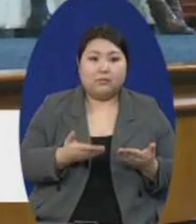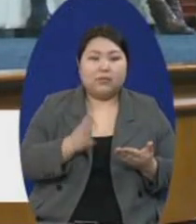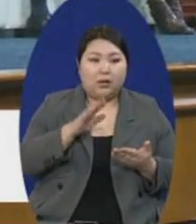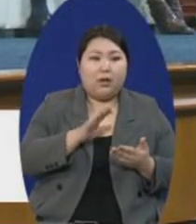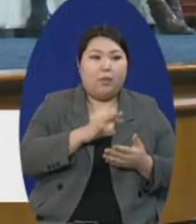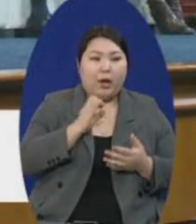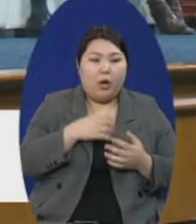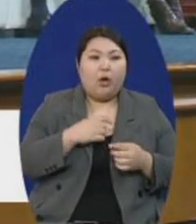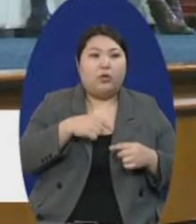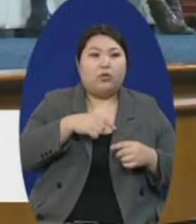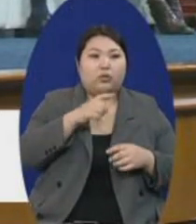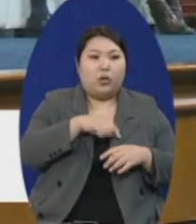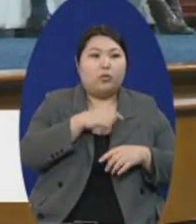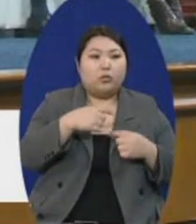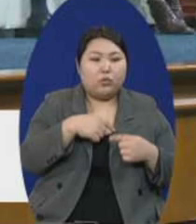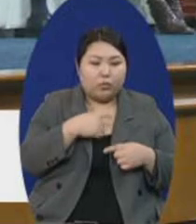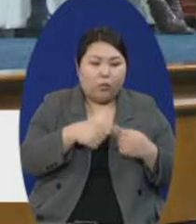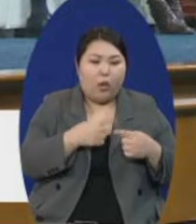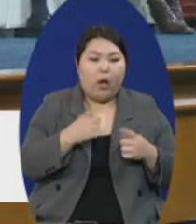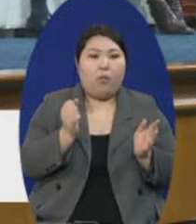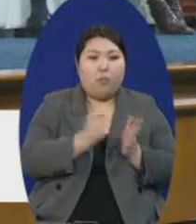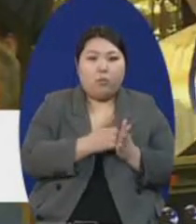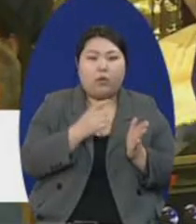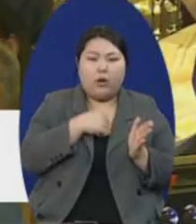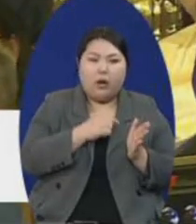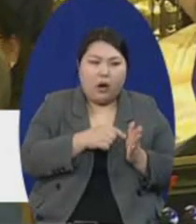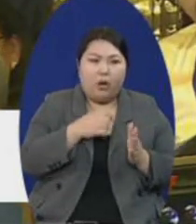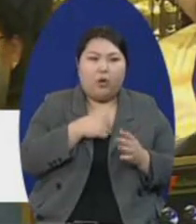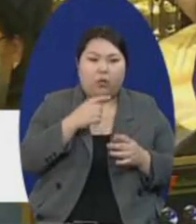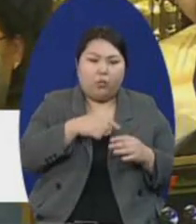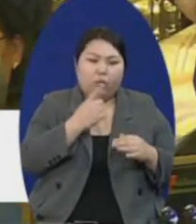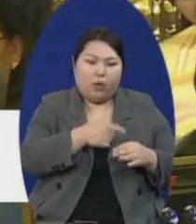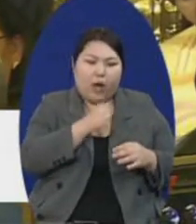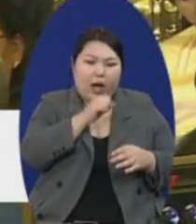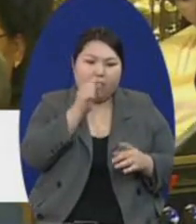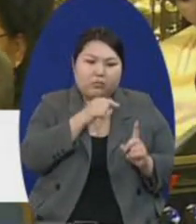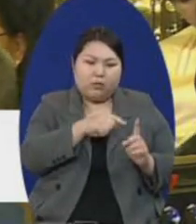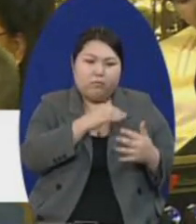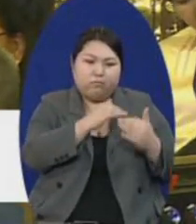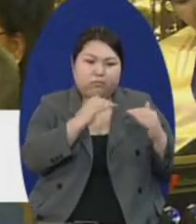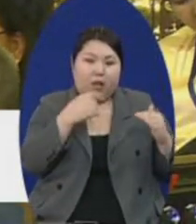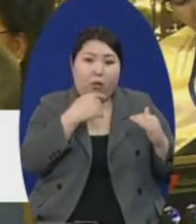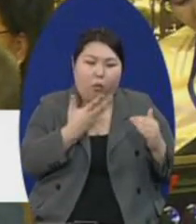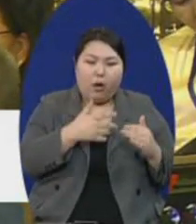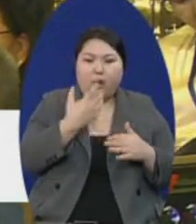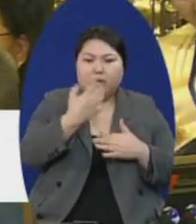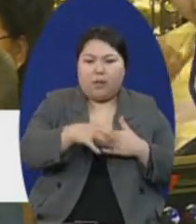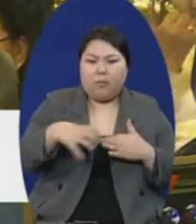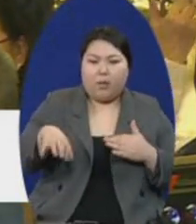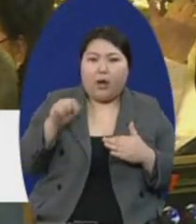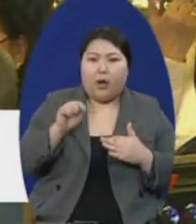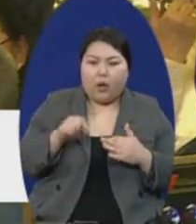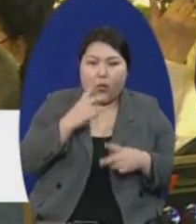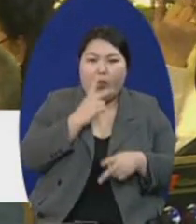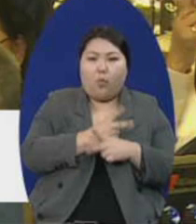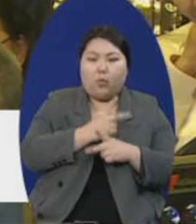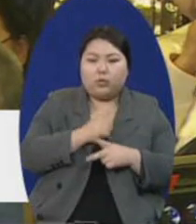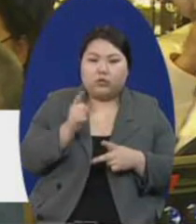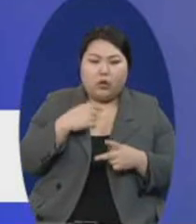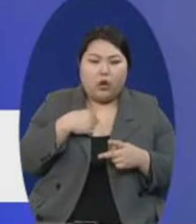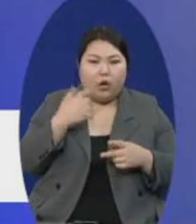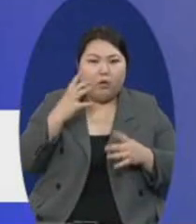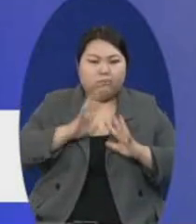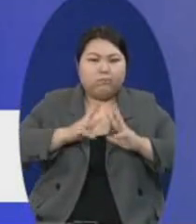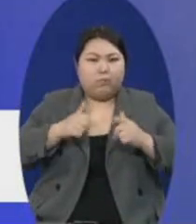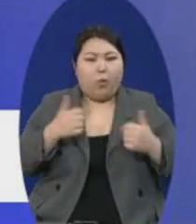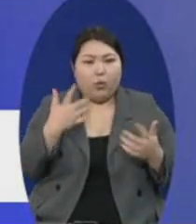тухайн өөрчлөлтүүдийг хийх нөхцөлд үнэнсэн хуулийн зөвшөнд асуудлыг ярих уу аль эсвэл салбар хуулиудаа олон сурнгуу олох байдлаар одоо зохицуулт хийх үү